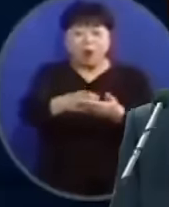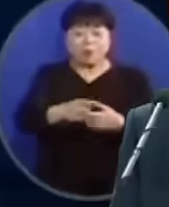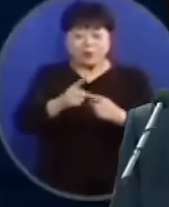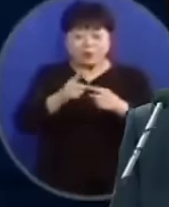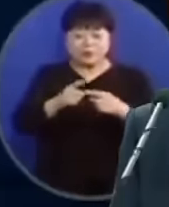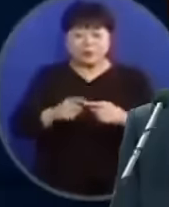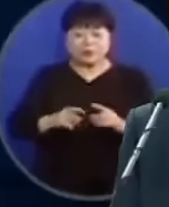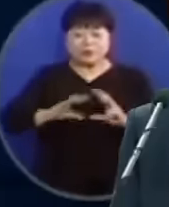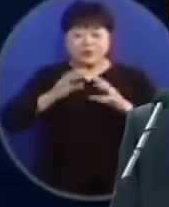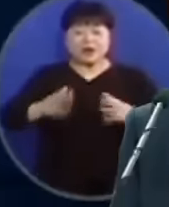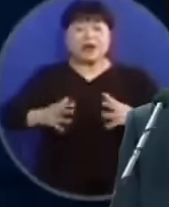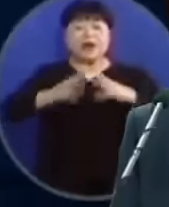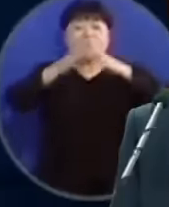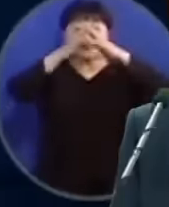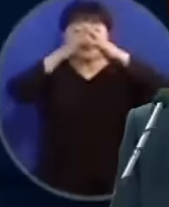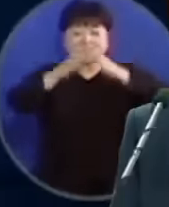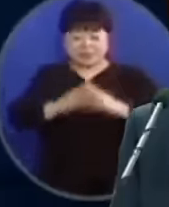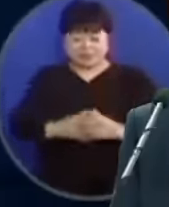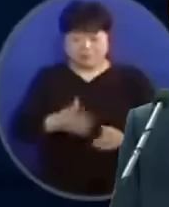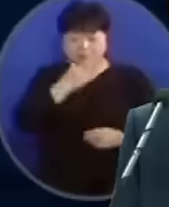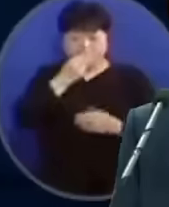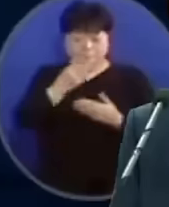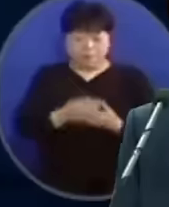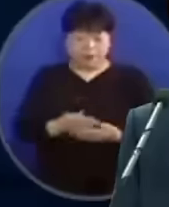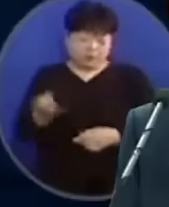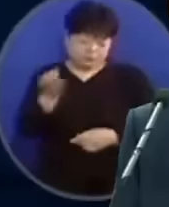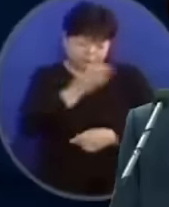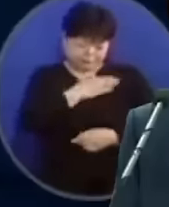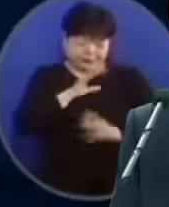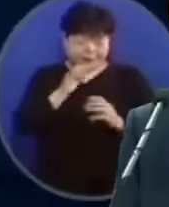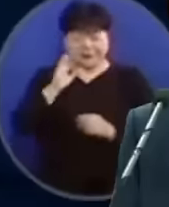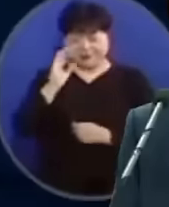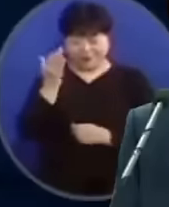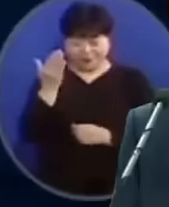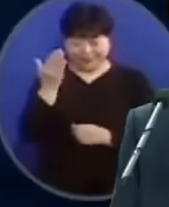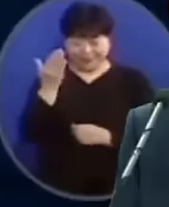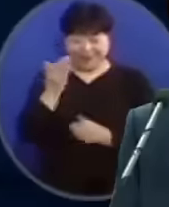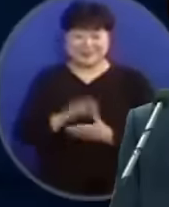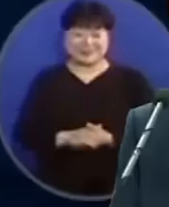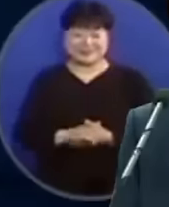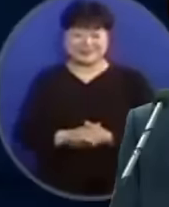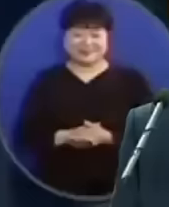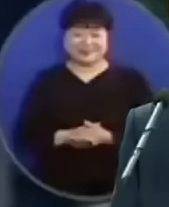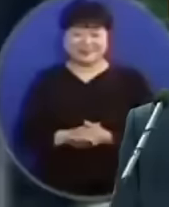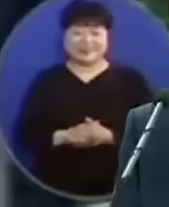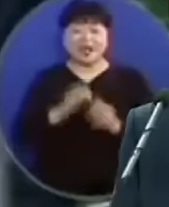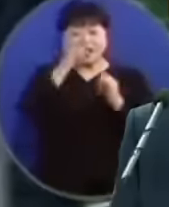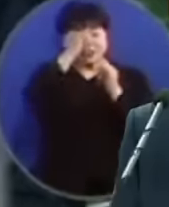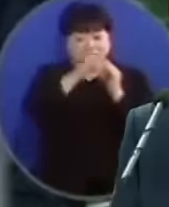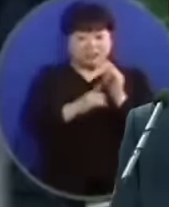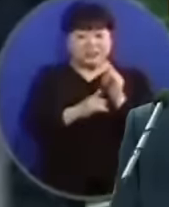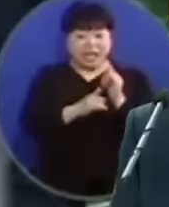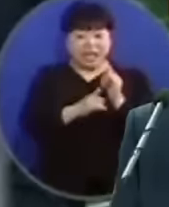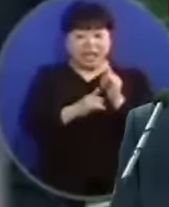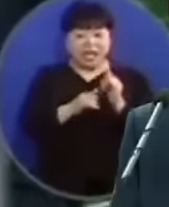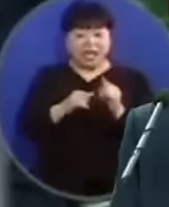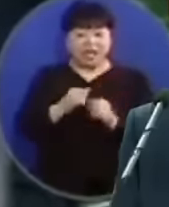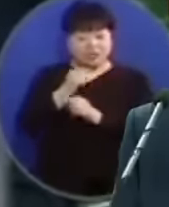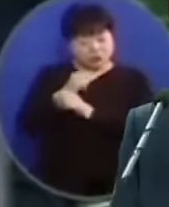이념으로 삼는 나라는 모두 복을 받아 큰 나라가 되었다고 말했던 것입니다. 그럼 역사학자로 역사를 쭉